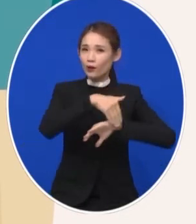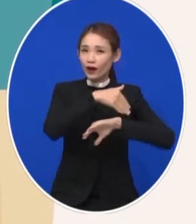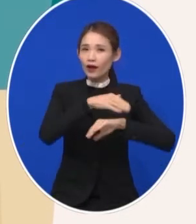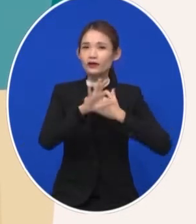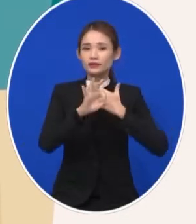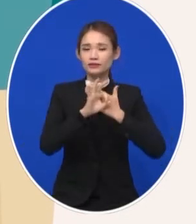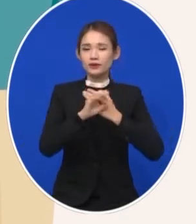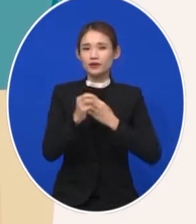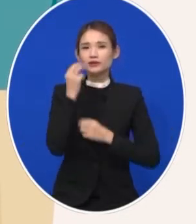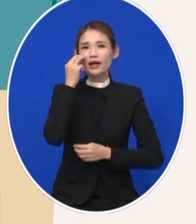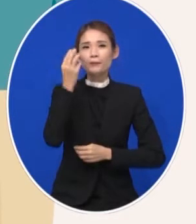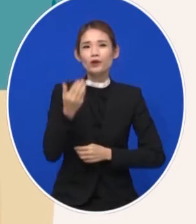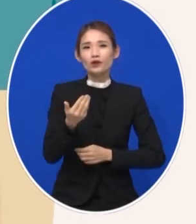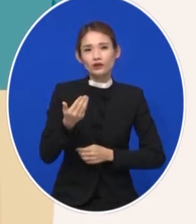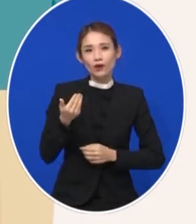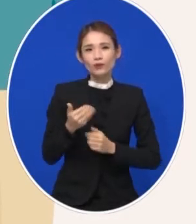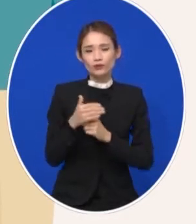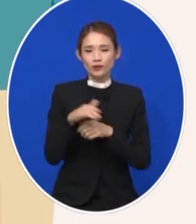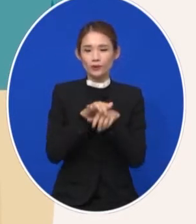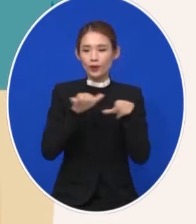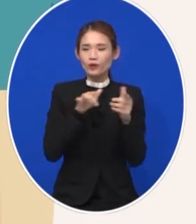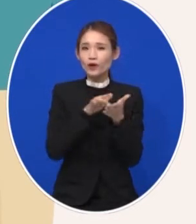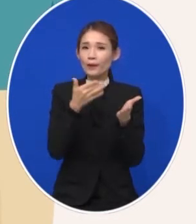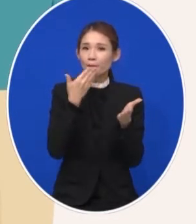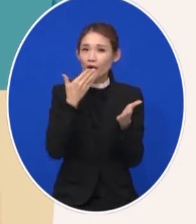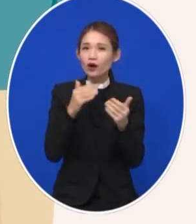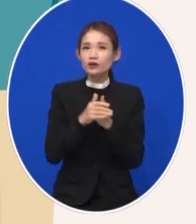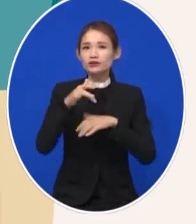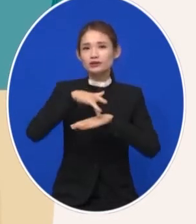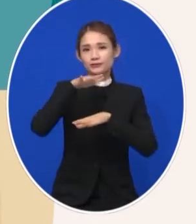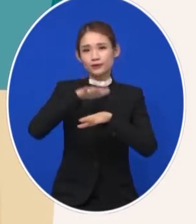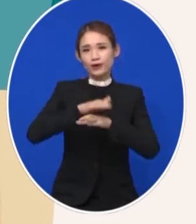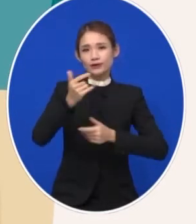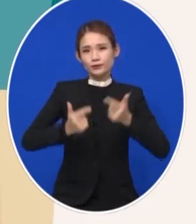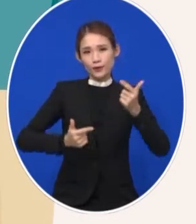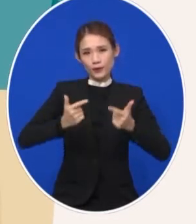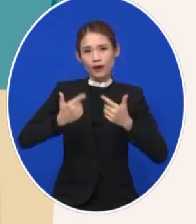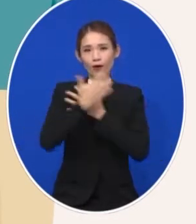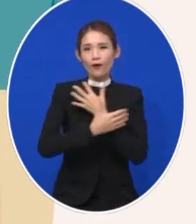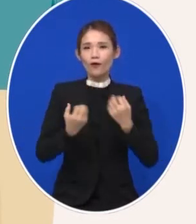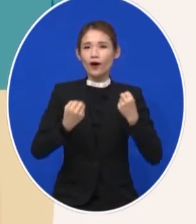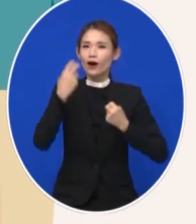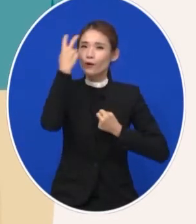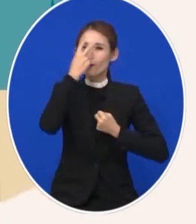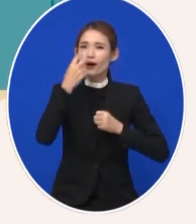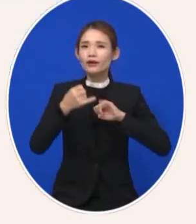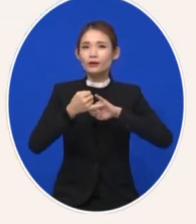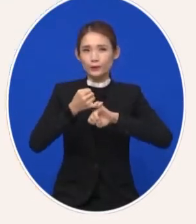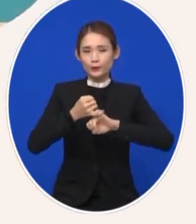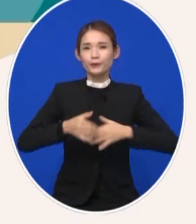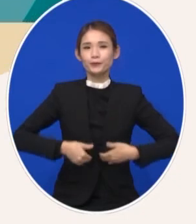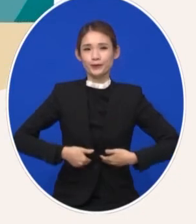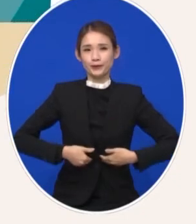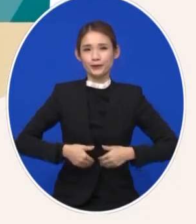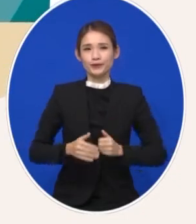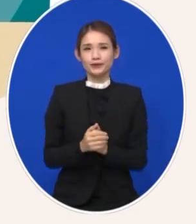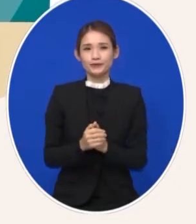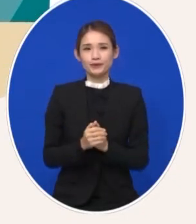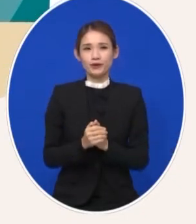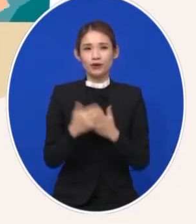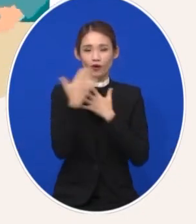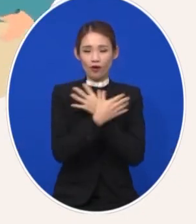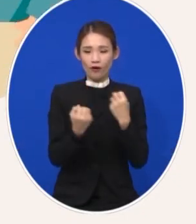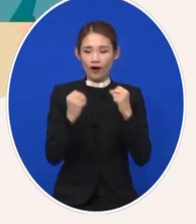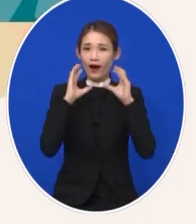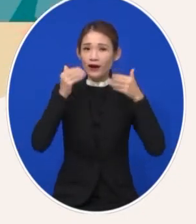최소 3개월 전부터 평소 복용하는 약이나 습관을 조절하는 건강관리가 반드시 필요합니다. 건강한